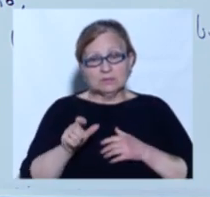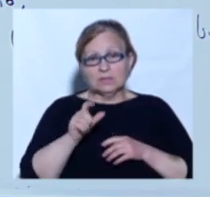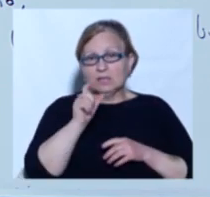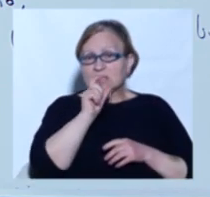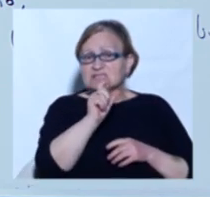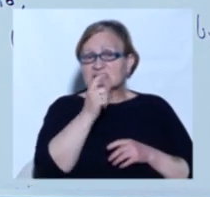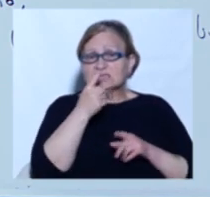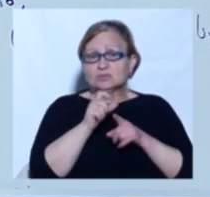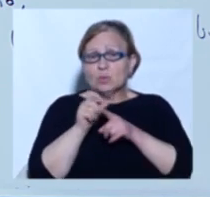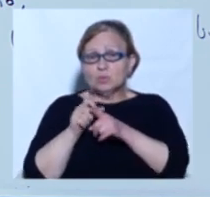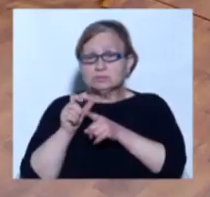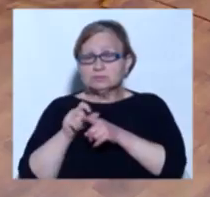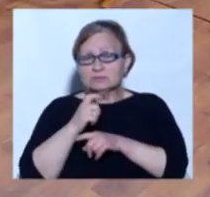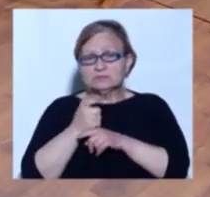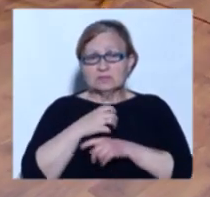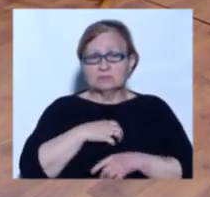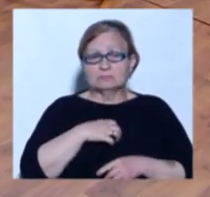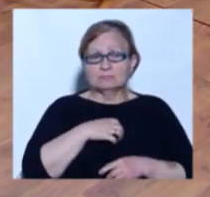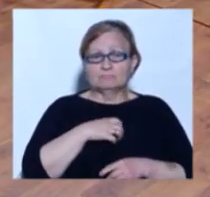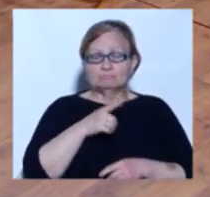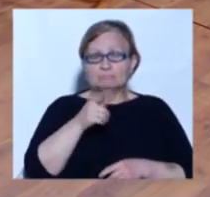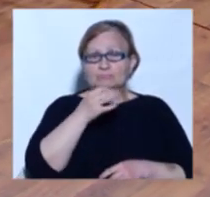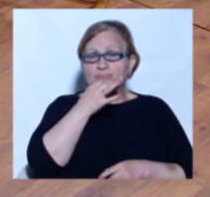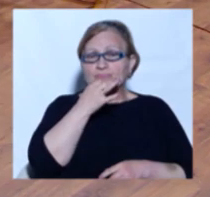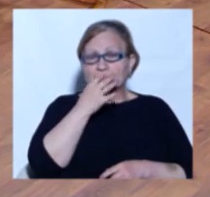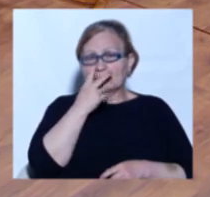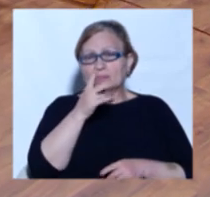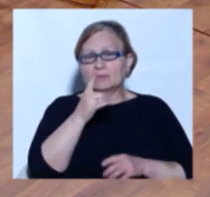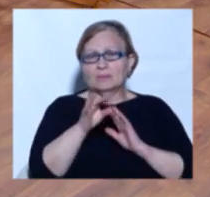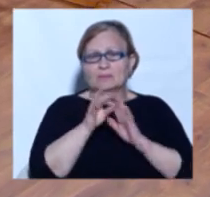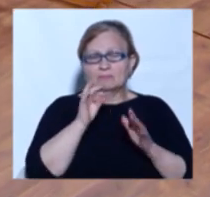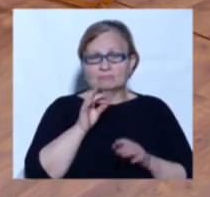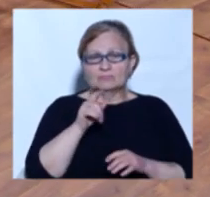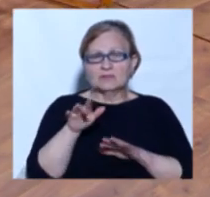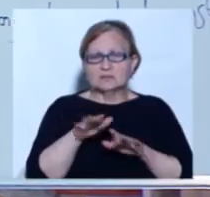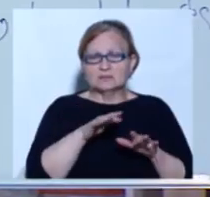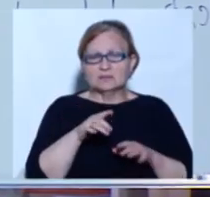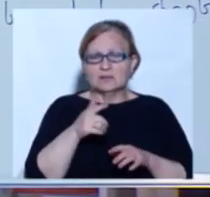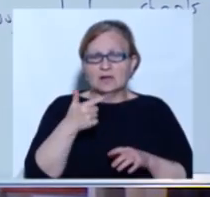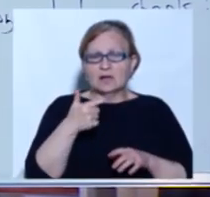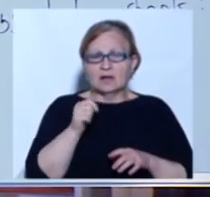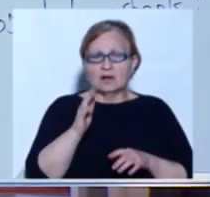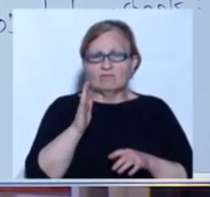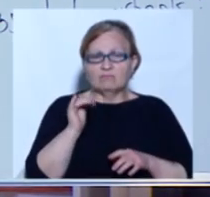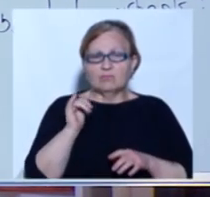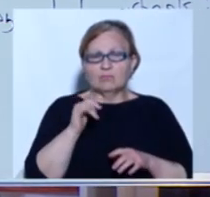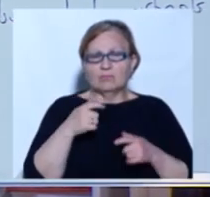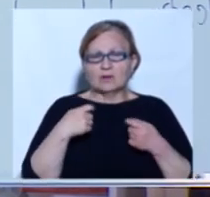სიტყვას აქვს ძალიან დიდი მნიშვნელობა. აი ნებისმიერს რომ დავუკვირდეთ, თუნდაც აი ამ ზმნას გავუყიდე.